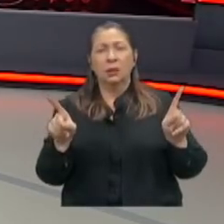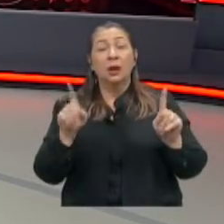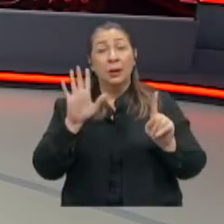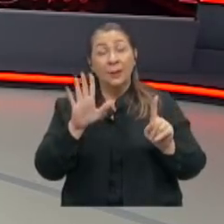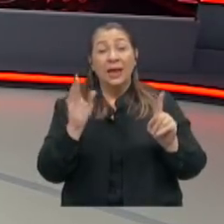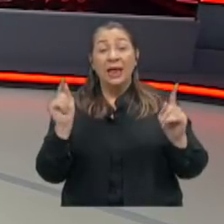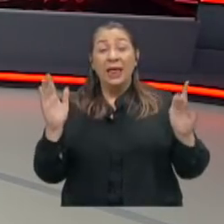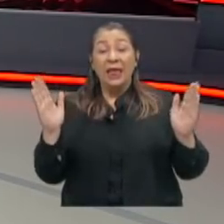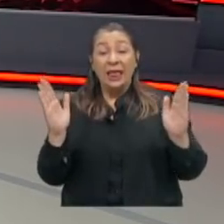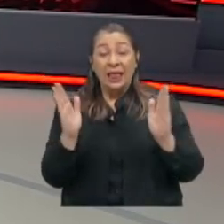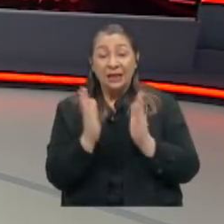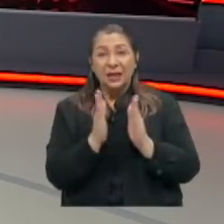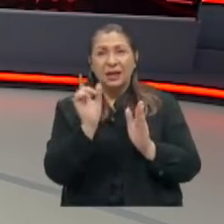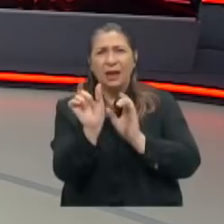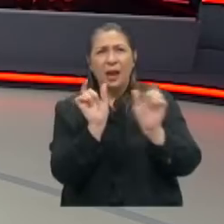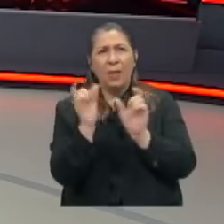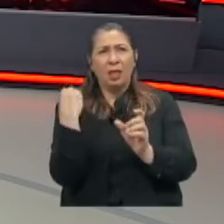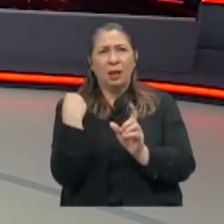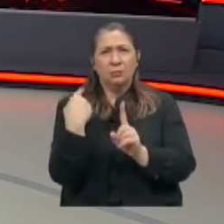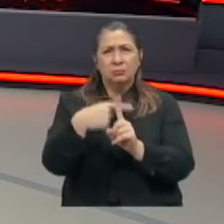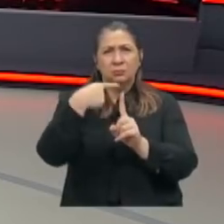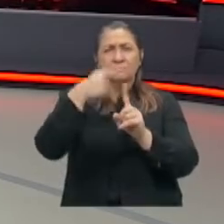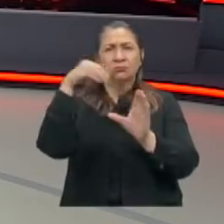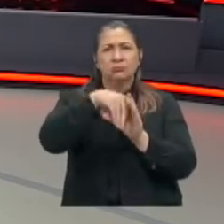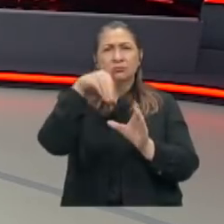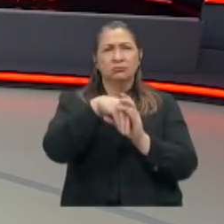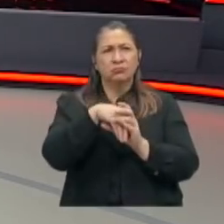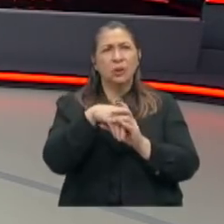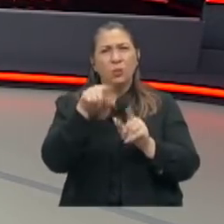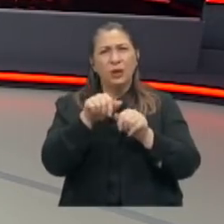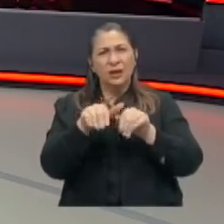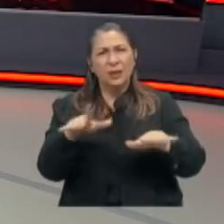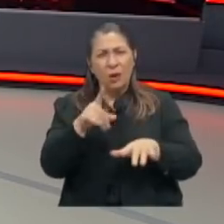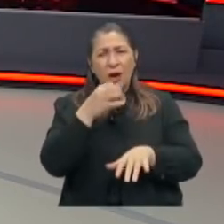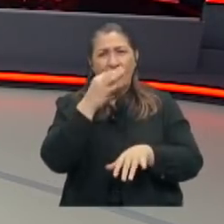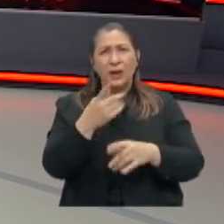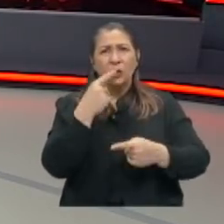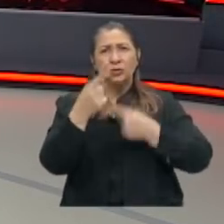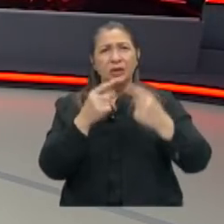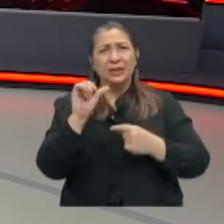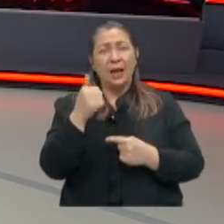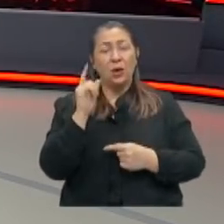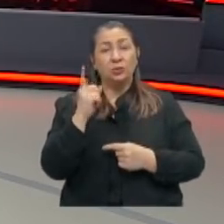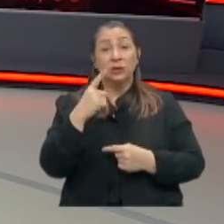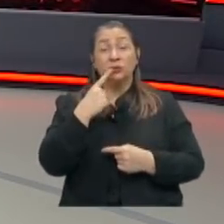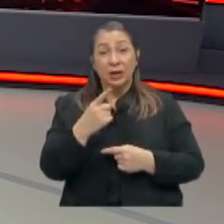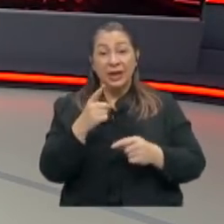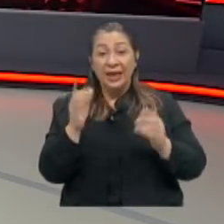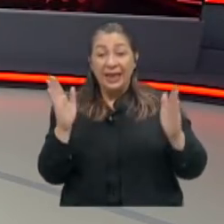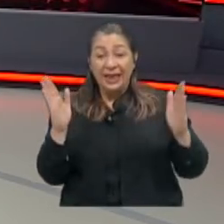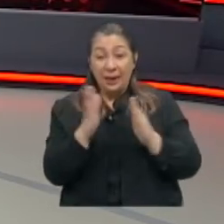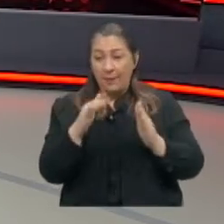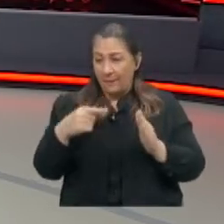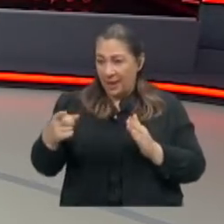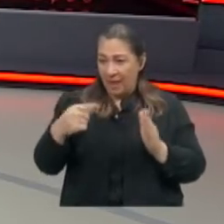bir de yakınsama falan gibi yeni kelimeler katılıyor. Şimdi bu yayında, bu haberde konuşan değerli hoca diyor ki yakınsama